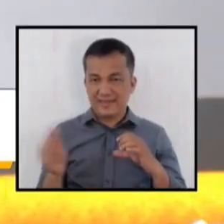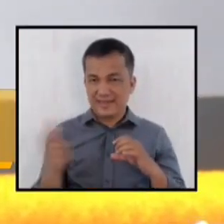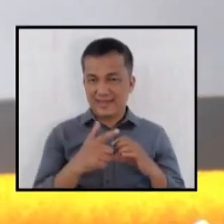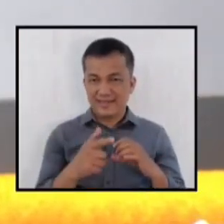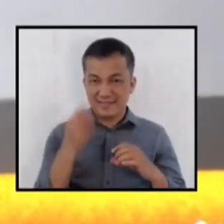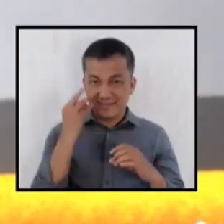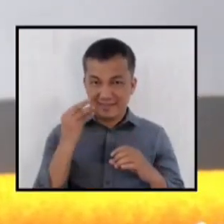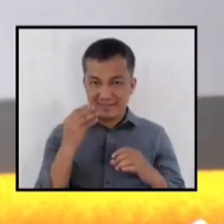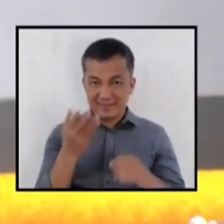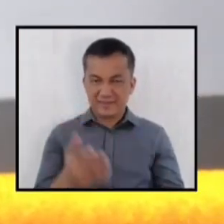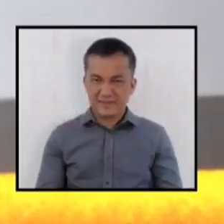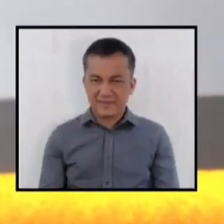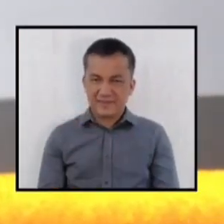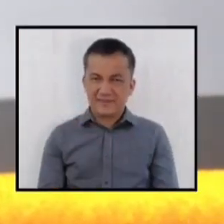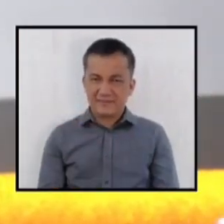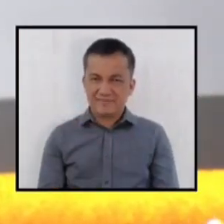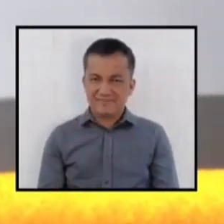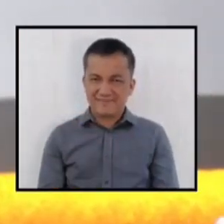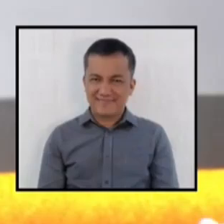noon.